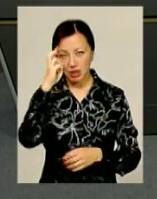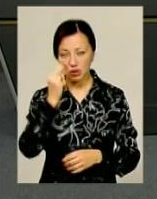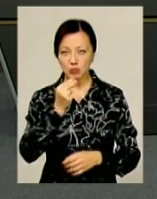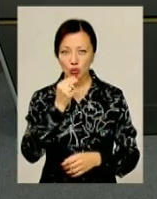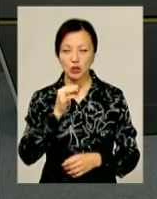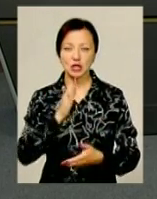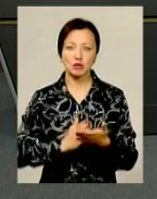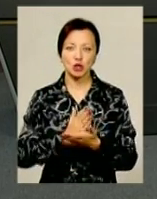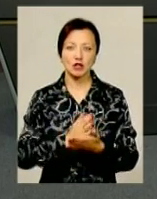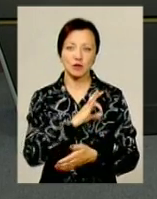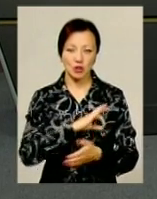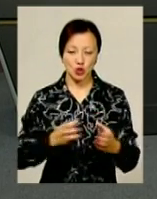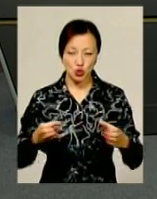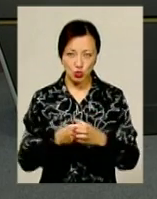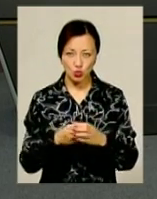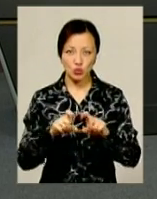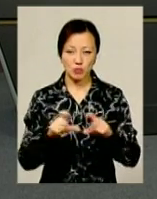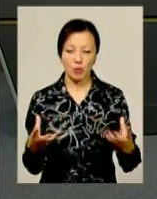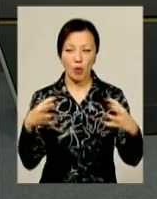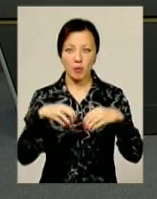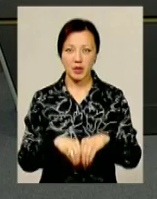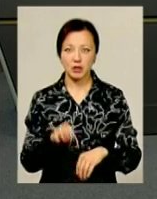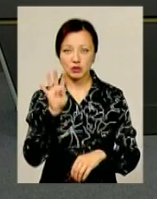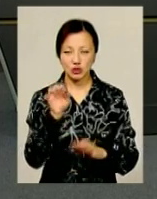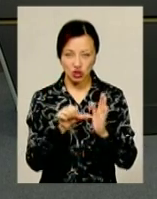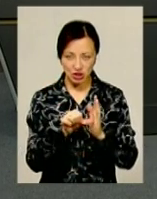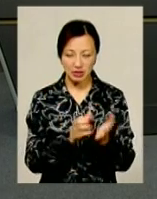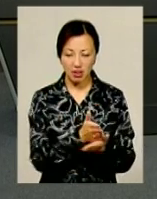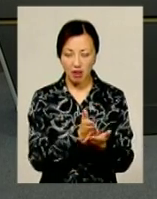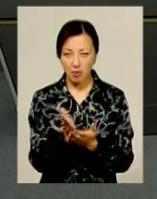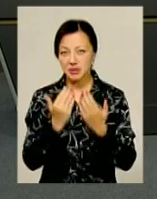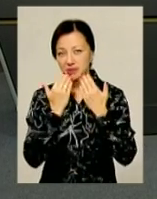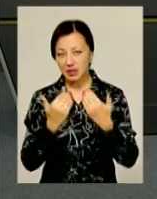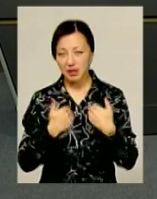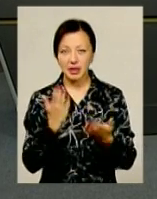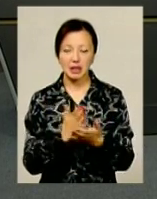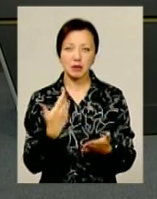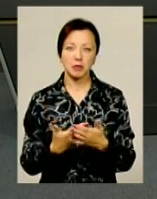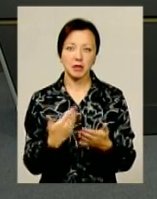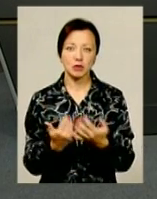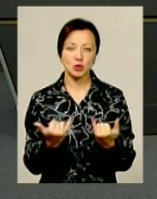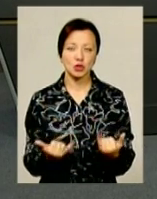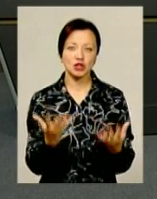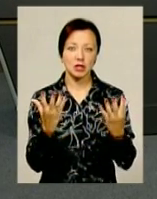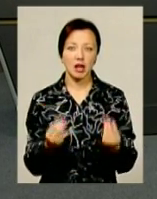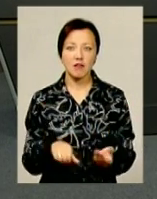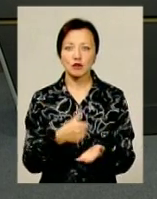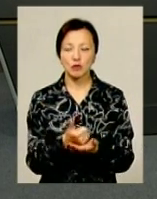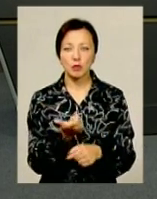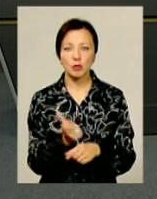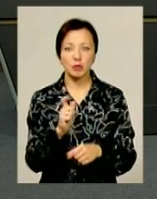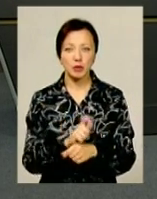Держпродспоживслужба, об'єднані такі там, 6 напрямків, звертаються, тому що є, наприклад, на сьогоднішній день, в основному